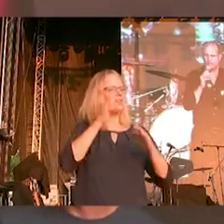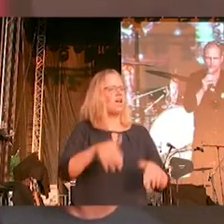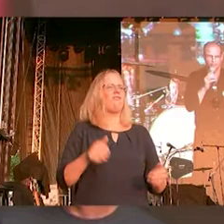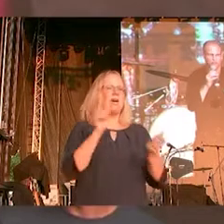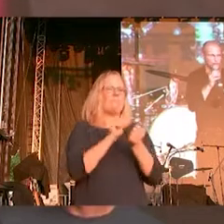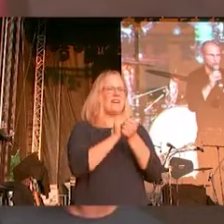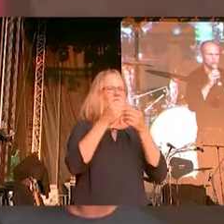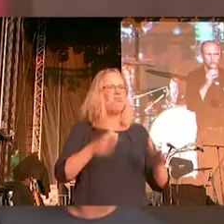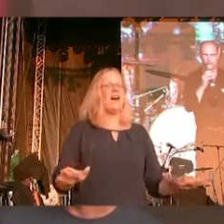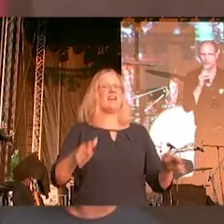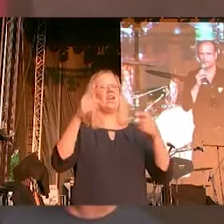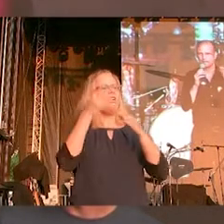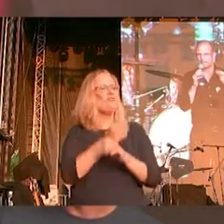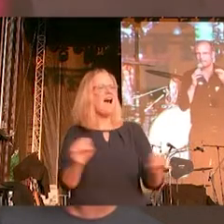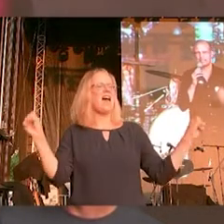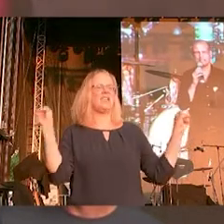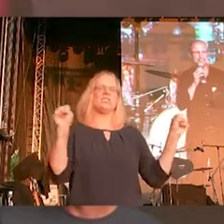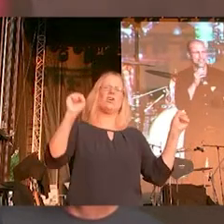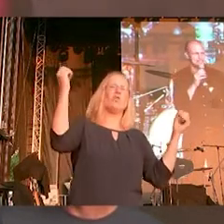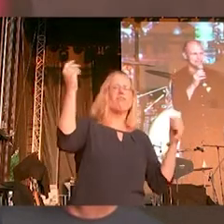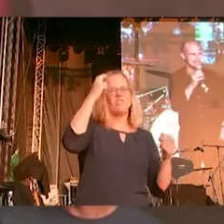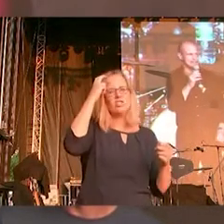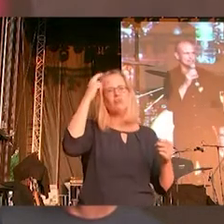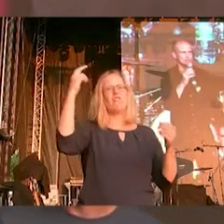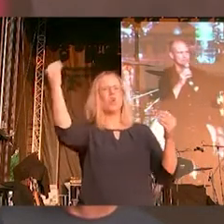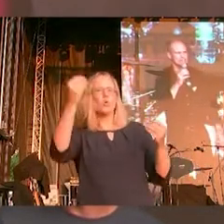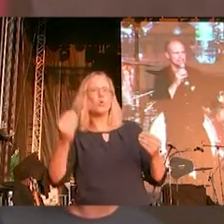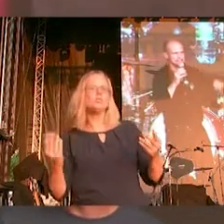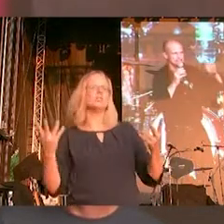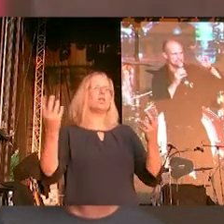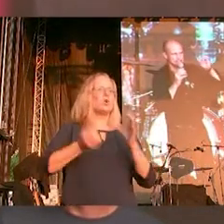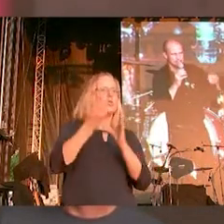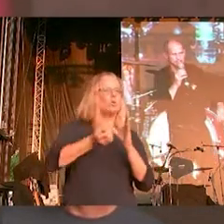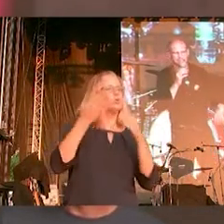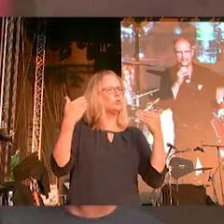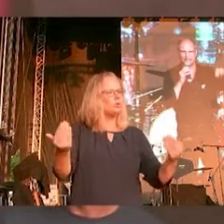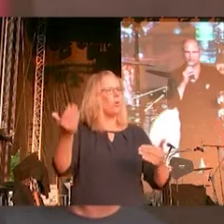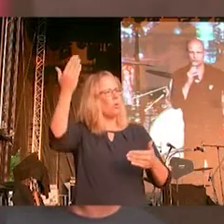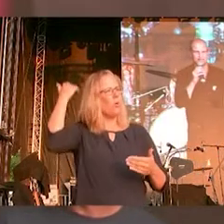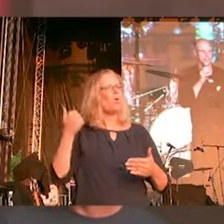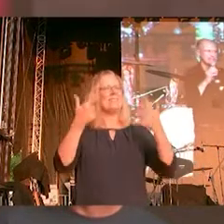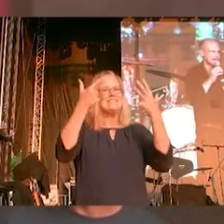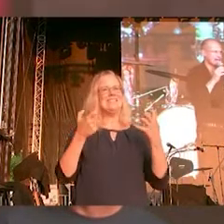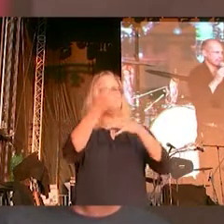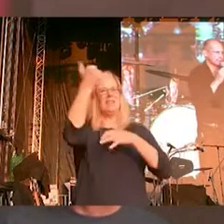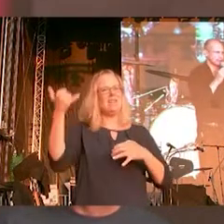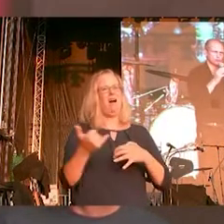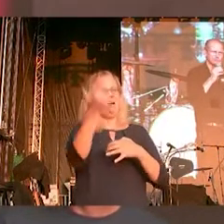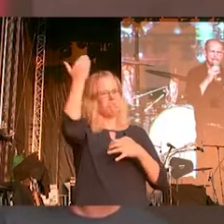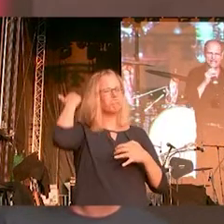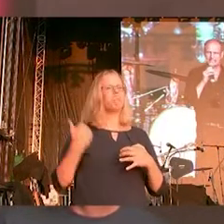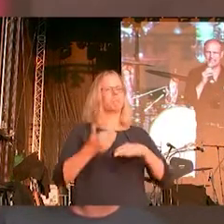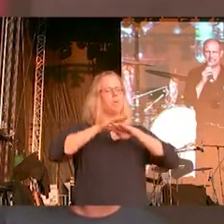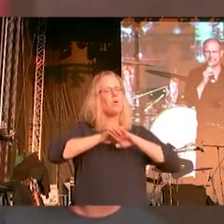von Wissenschaft, Kunst und Kultur. Dieses Recht ist eines der zentralen Grundrechte, das vor 70 Jahren in das Grundgesetz eingeschrieben